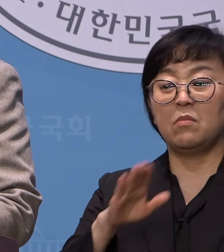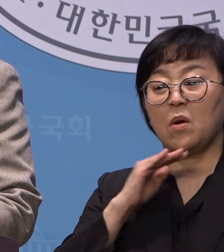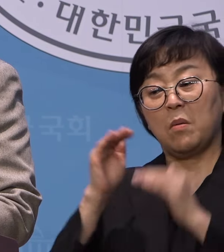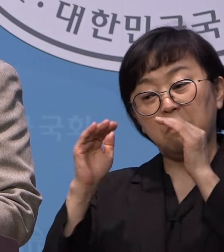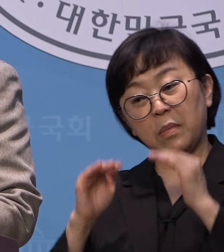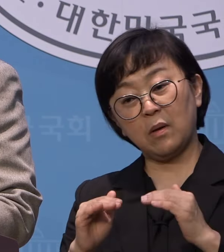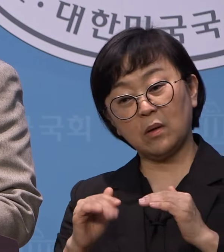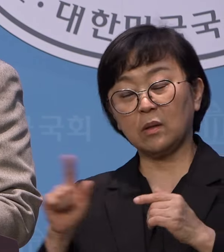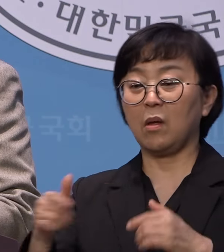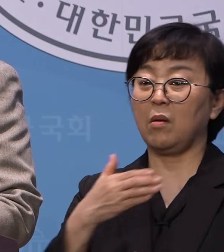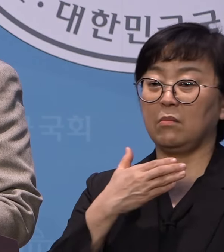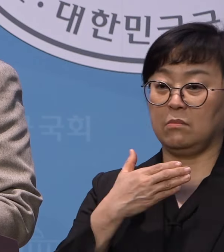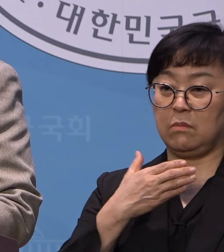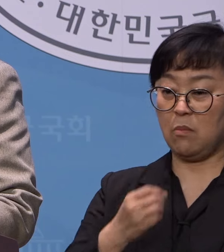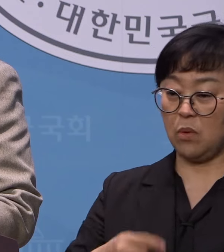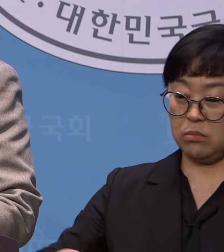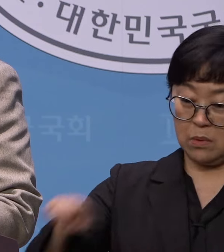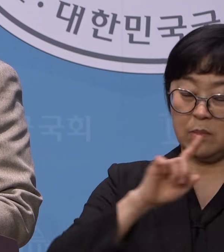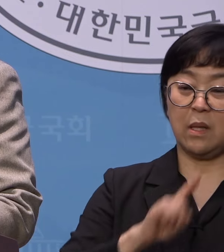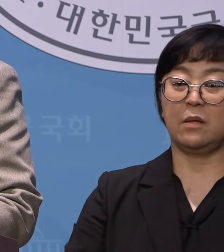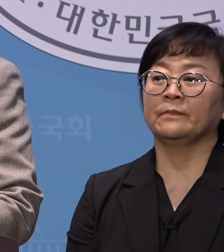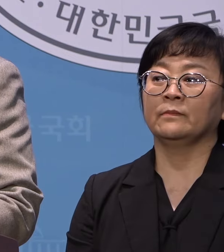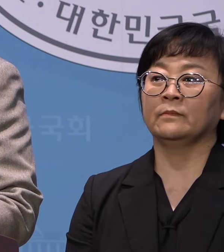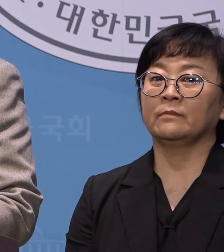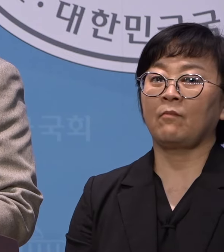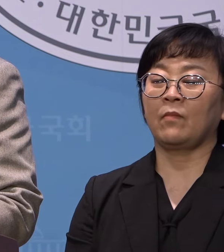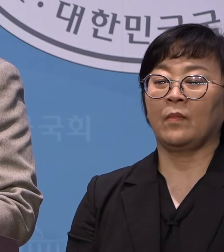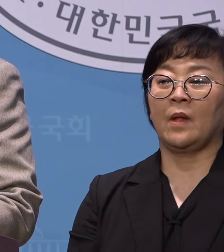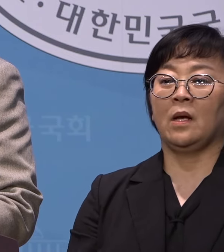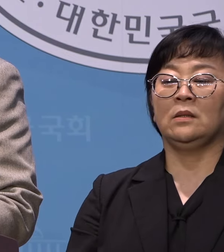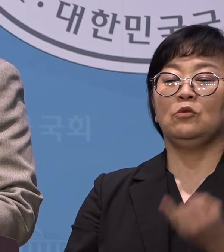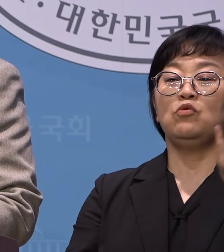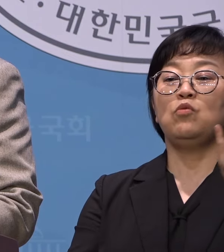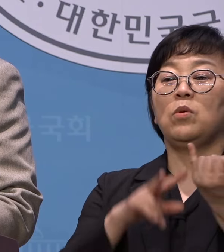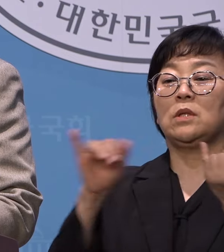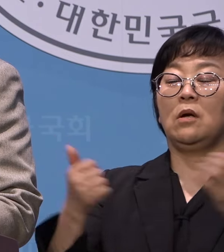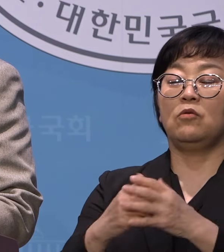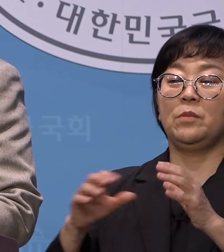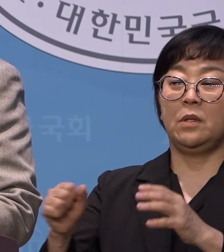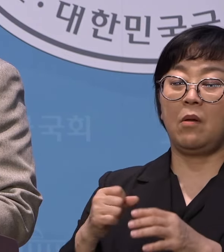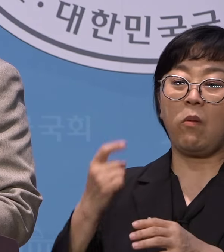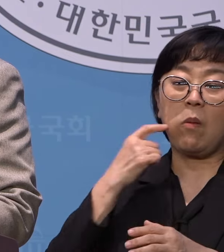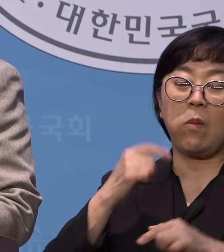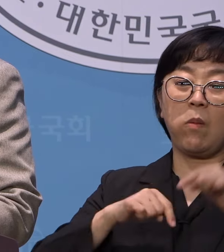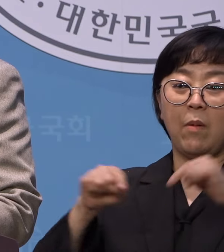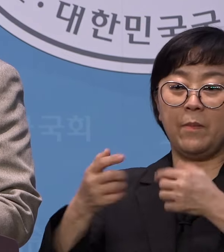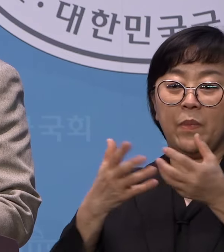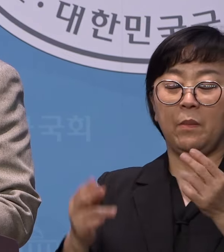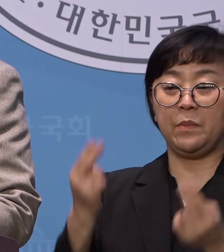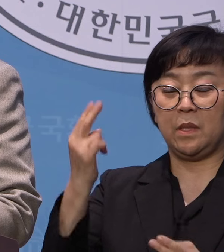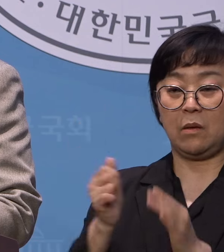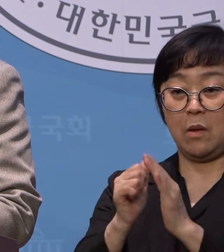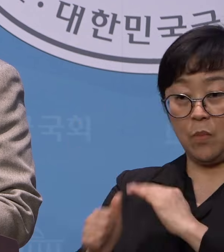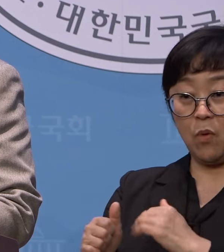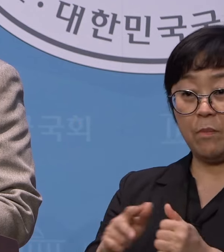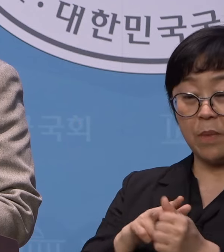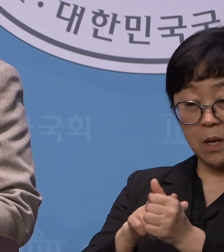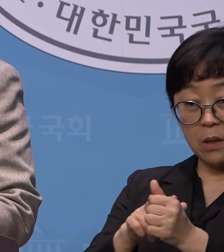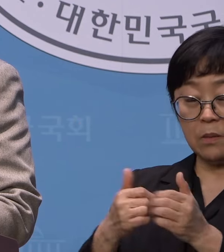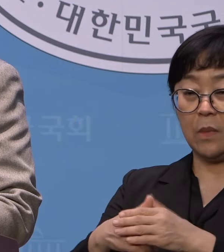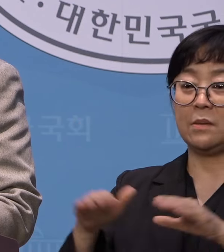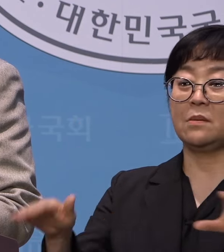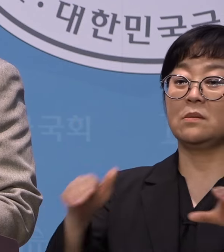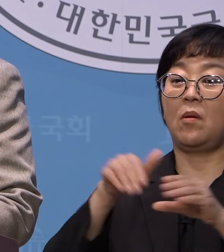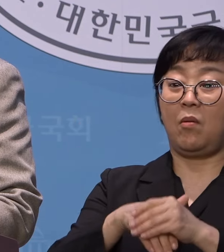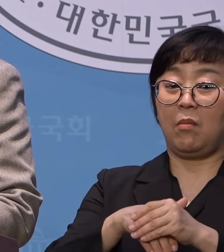바라며 행복회로를 돌리는 것 아닙니까? 김행 전 후보자가 국민의힘 위성정당의 비례대표로 나온다면 이번